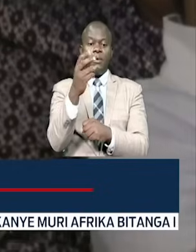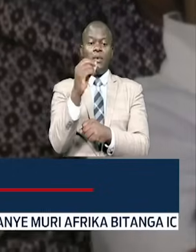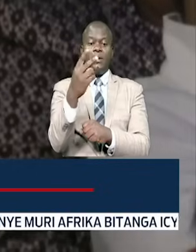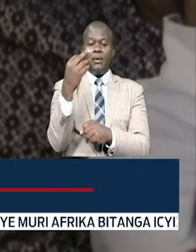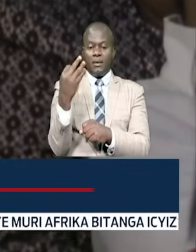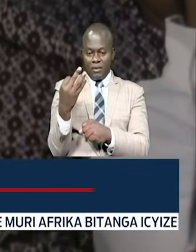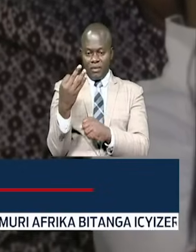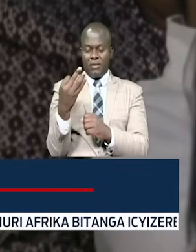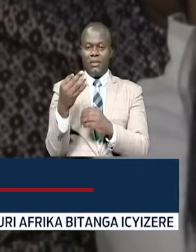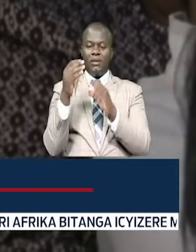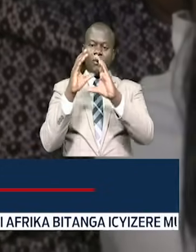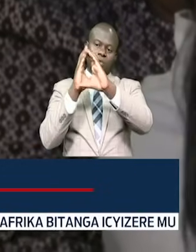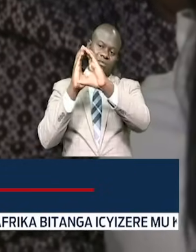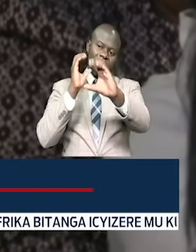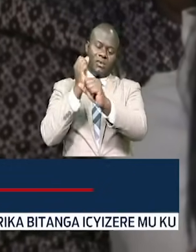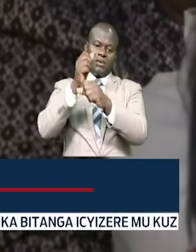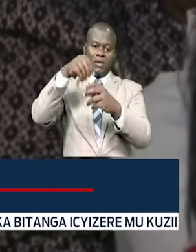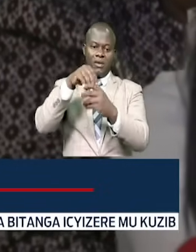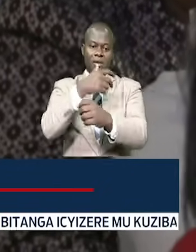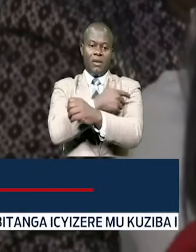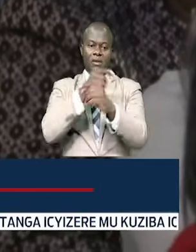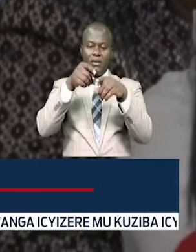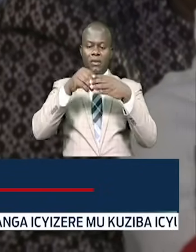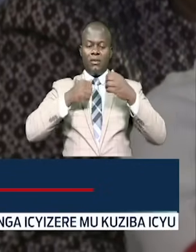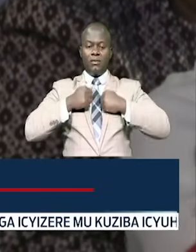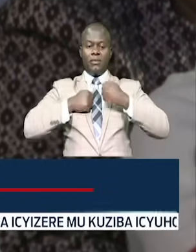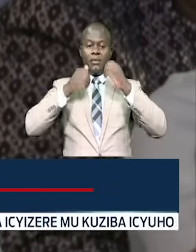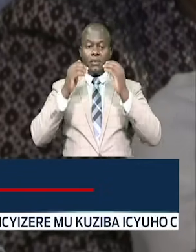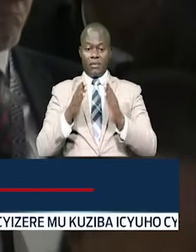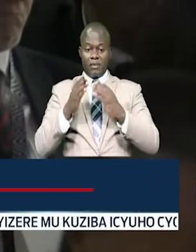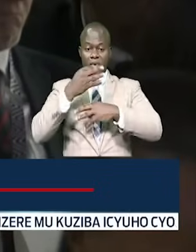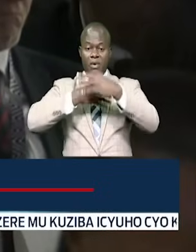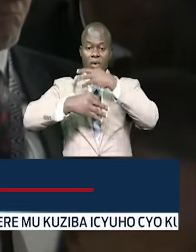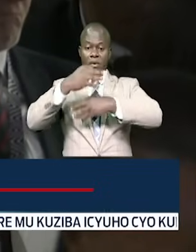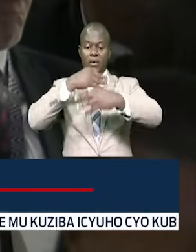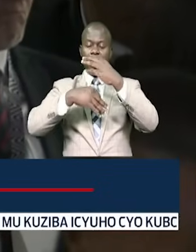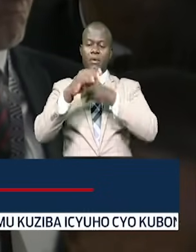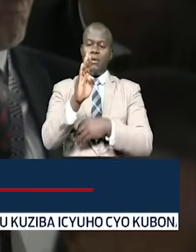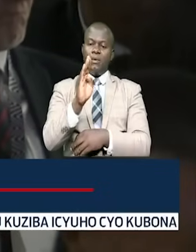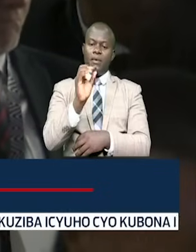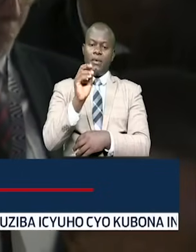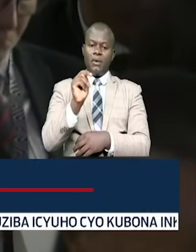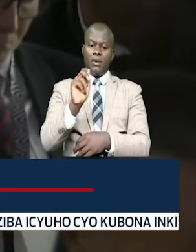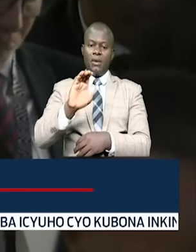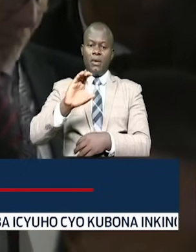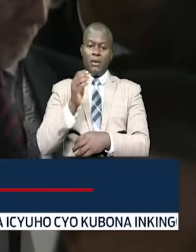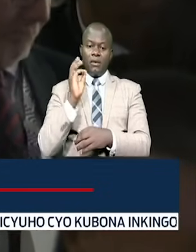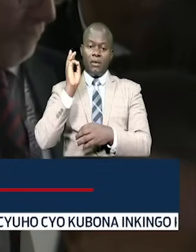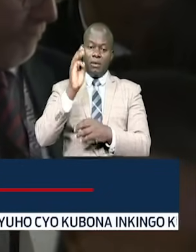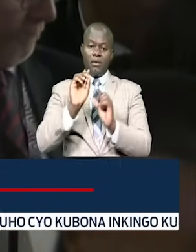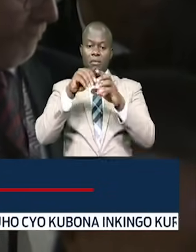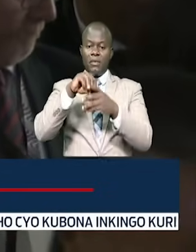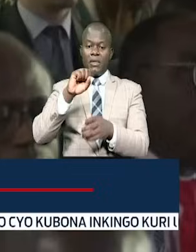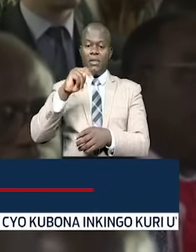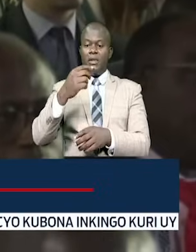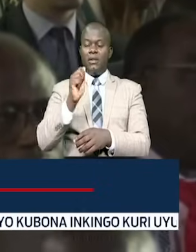nibwo kontineri zizakorerwamo izi nkingo zageze mu Rwanda. Uruganda rwa BioNTech ruzanagaba amashami muri Senegal,